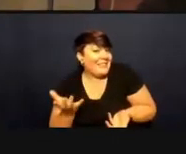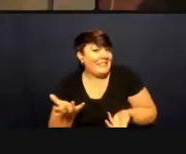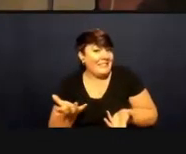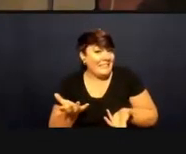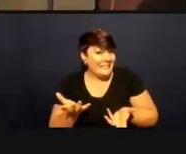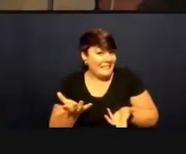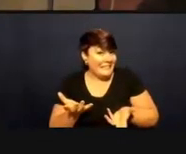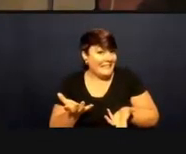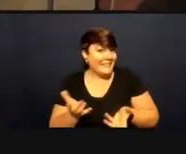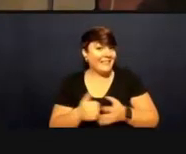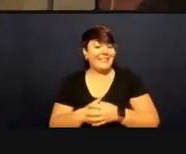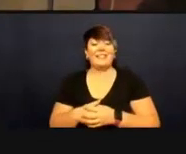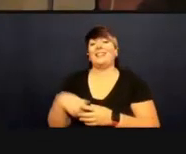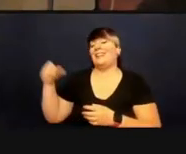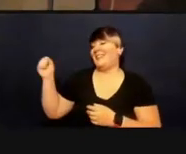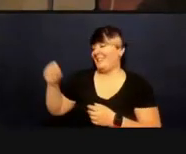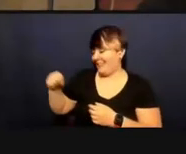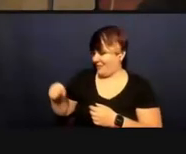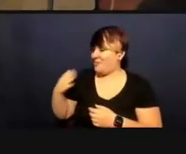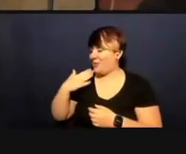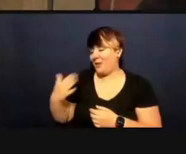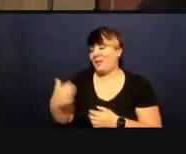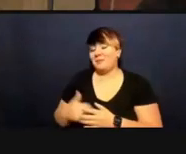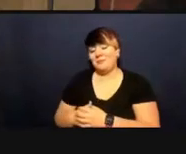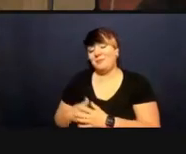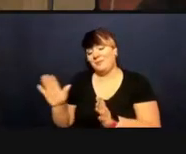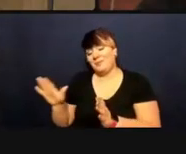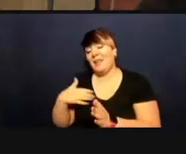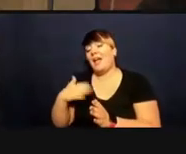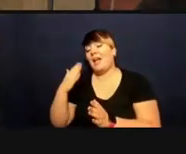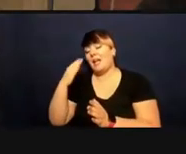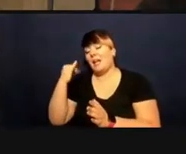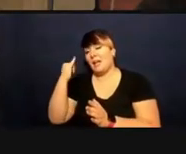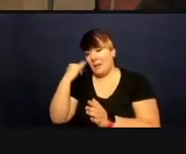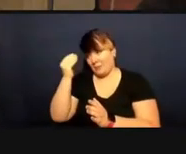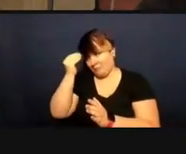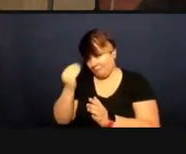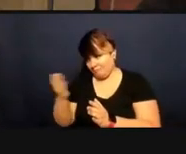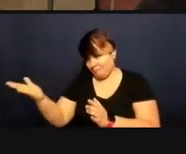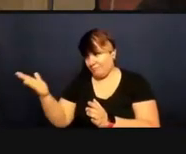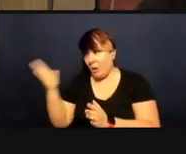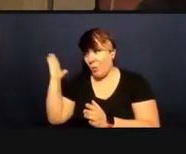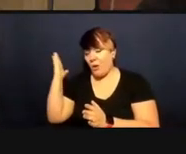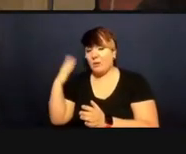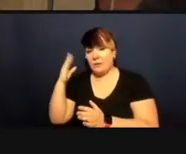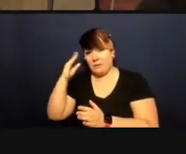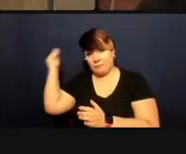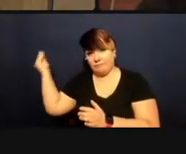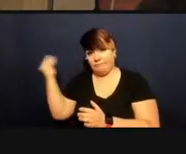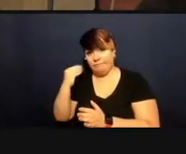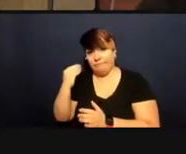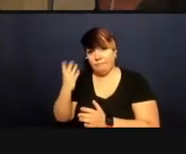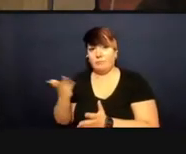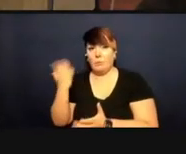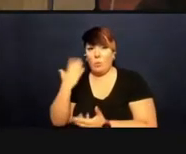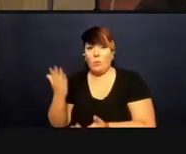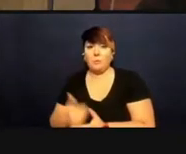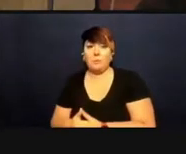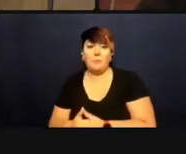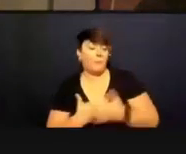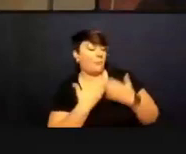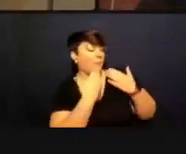hivyo tunaweza kusema tarehe 21 Disemba. Ndio, ni tarehe nzuri